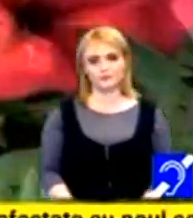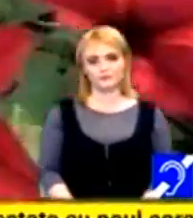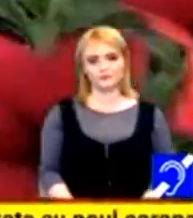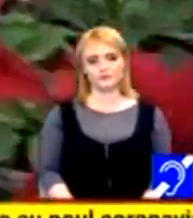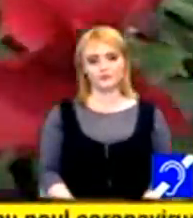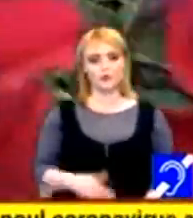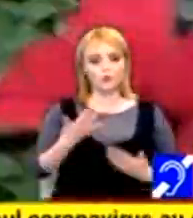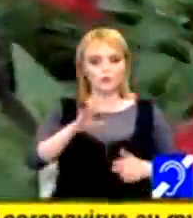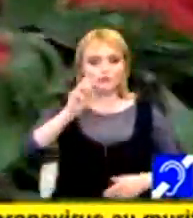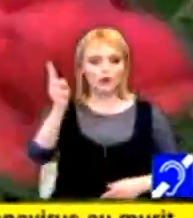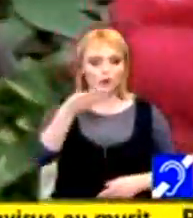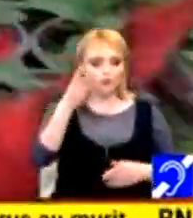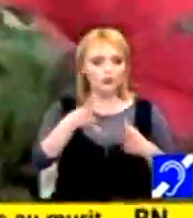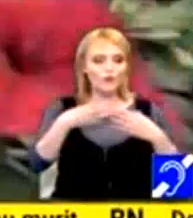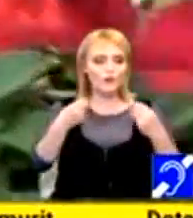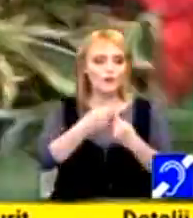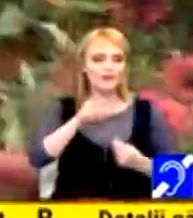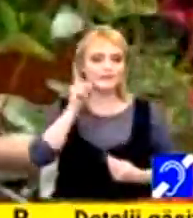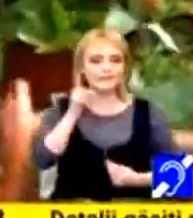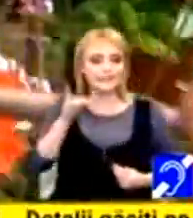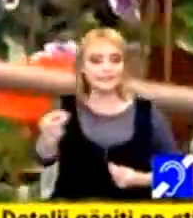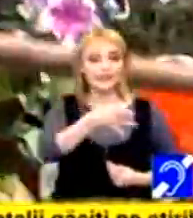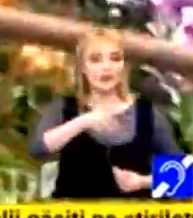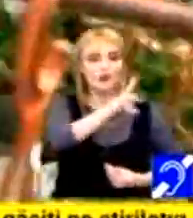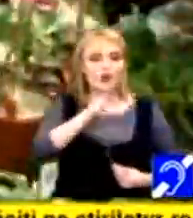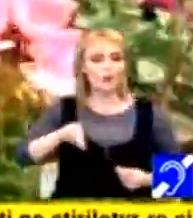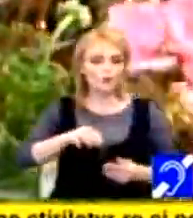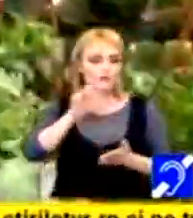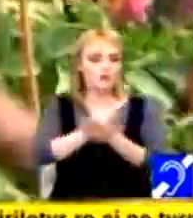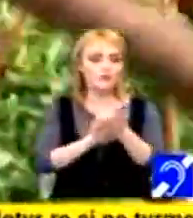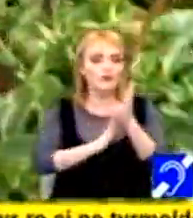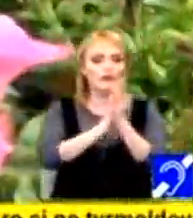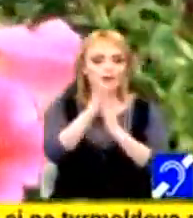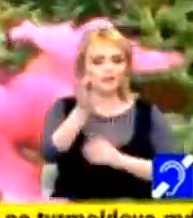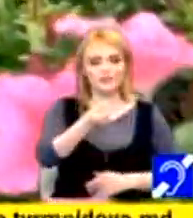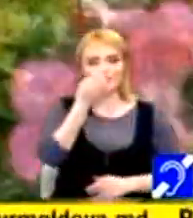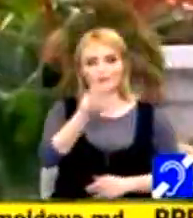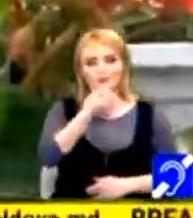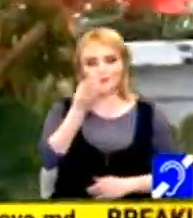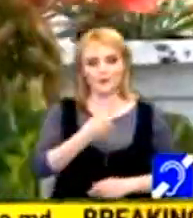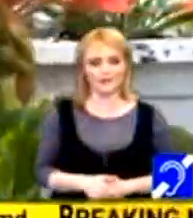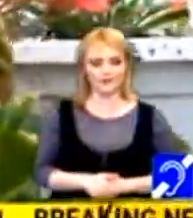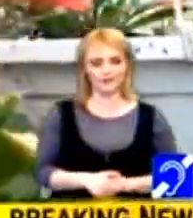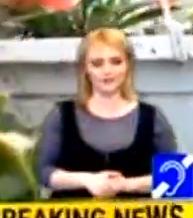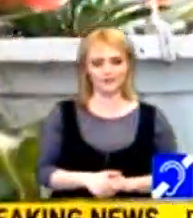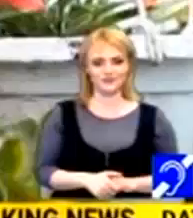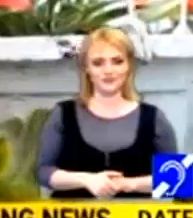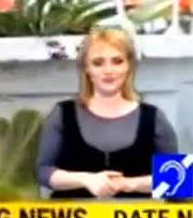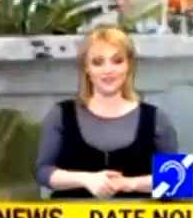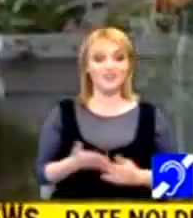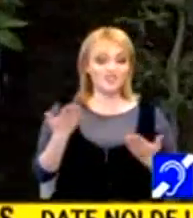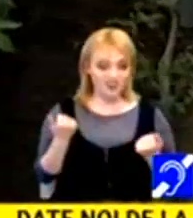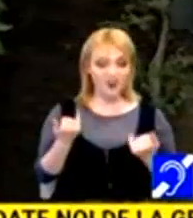De aproape 2 ani, o familie tânără din raionul Cahul cultivă flori de grădină care înfrumusețează curți din întregul raion. În